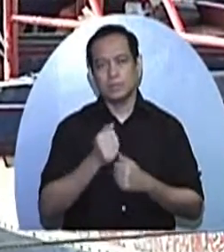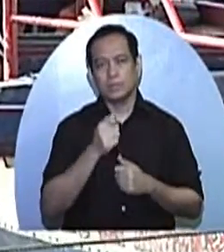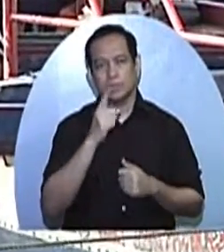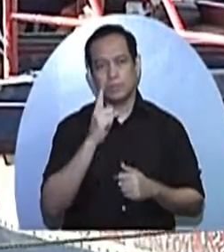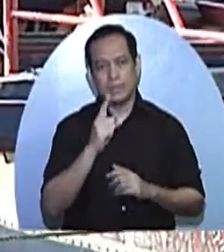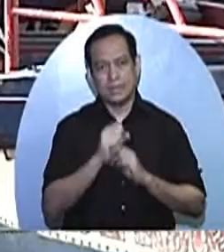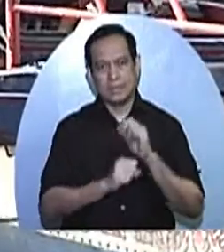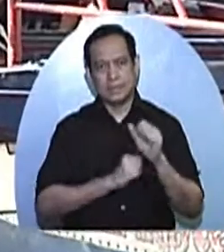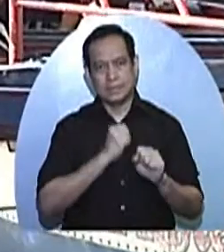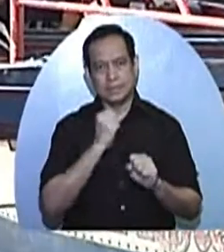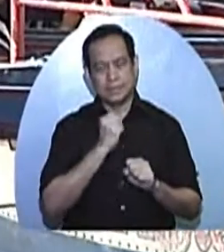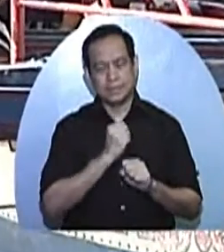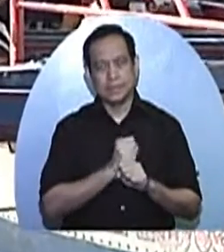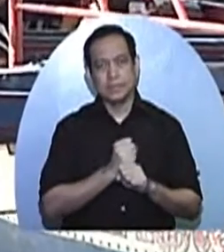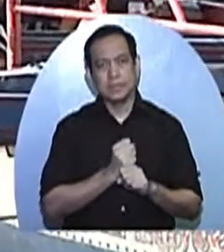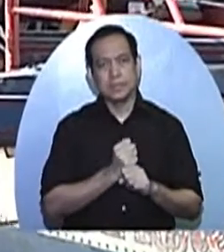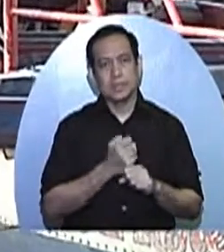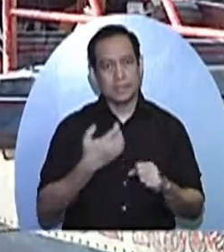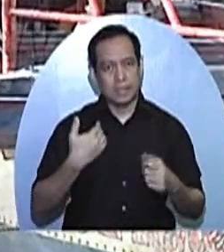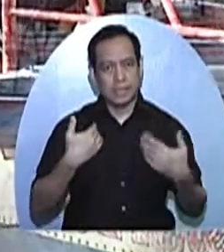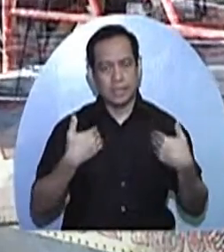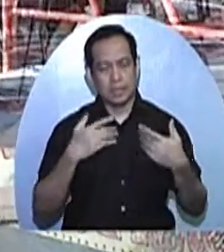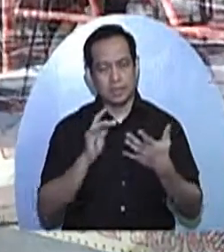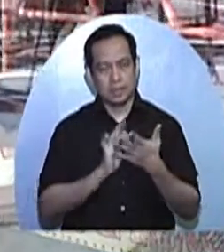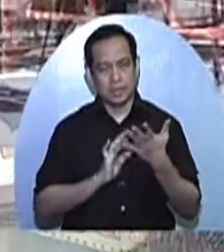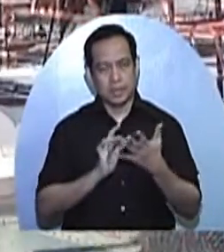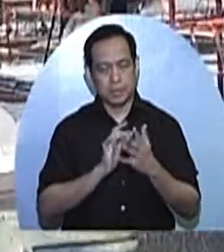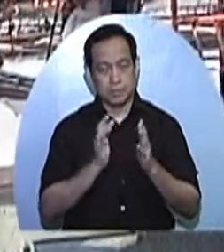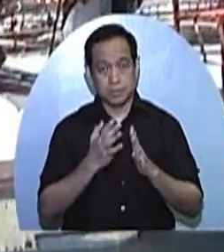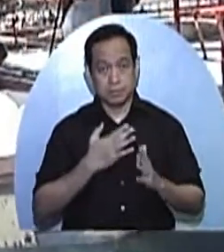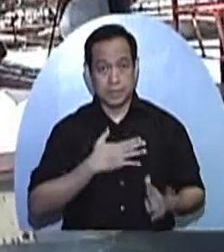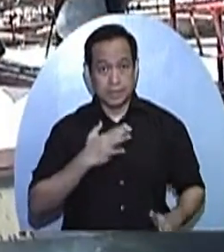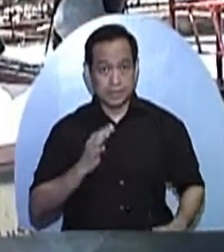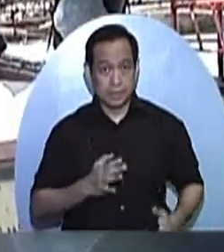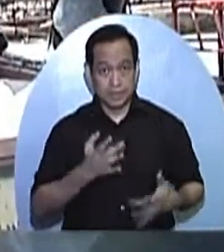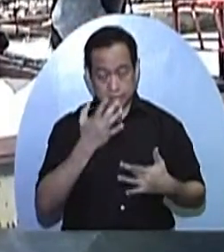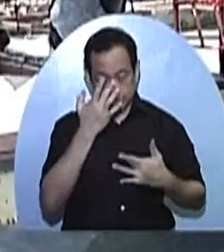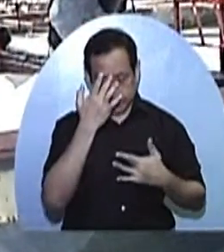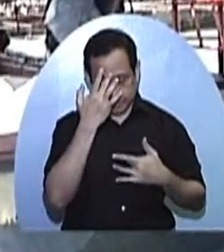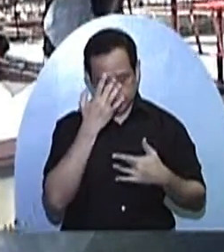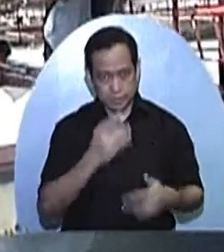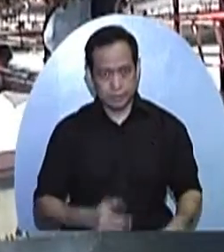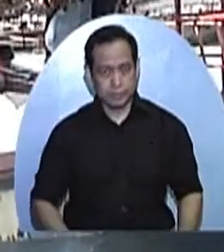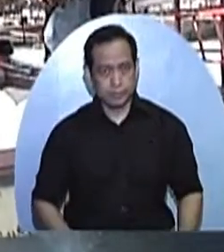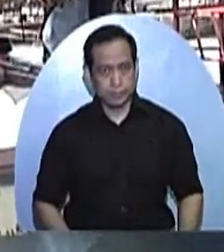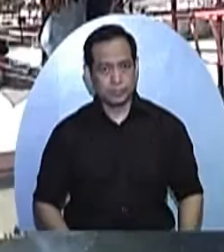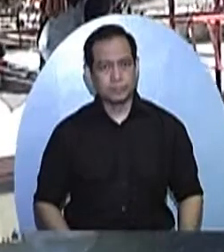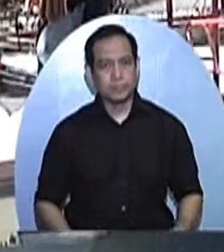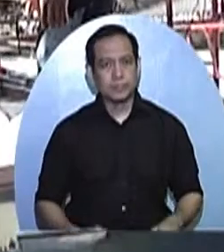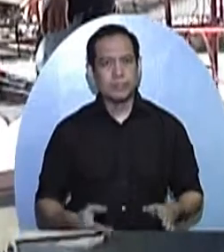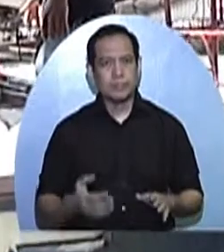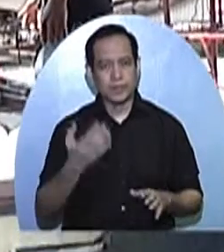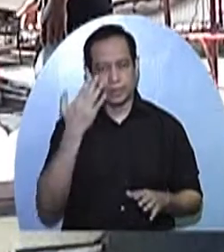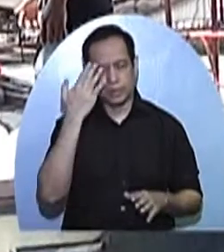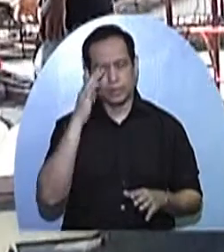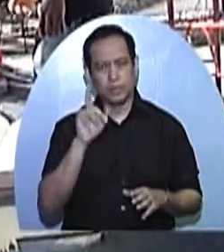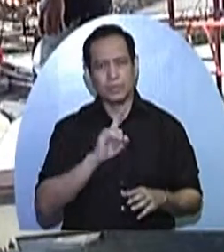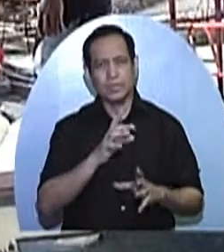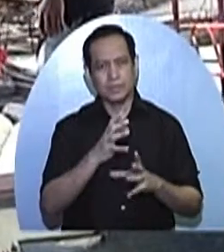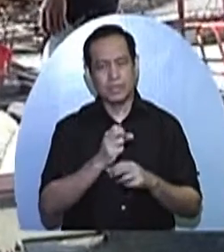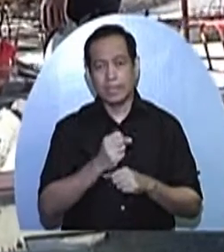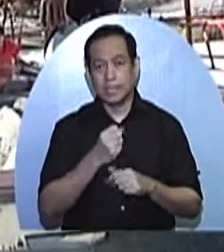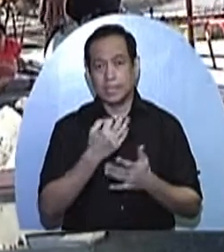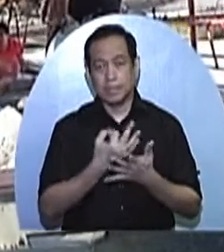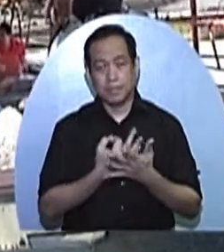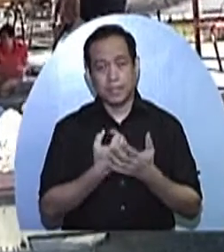po, mayigit na ho kami nagpapagamot po sa karamdaman po ng aking anak. Hindi na nila alam kung saan pakukuha